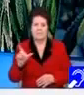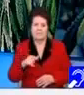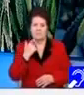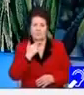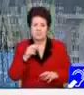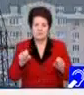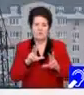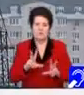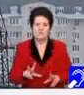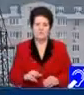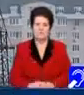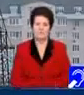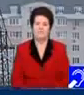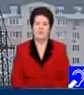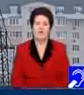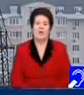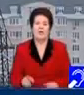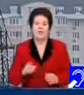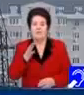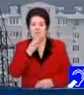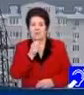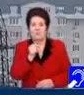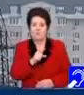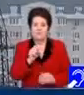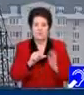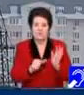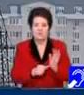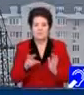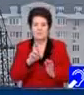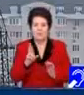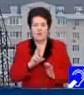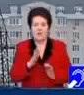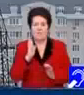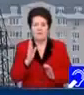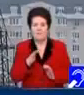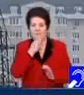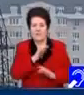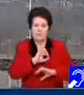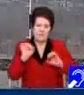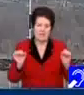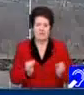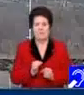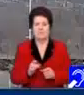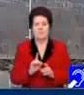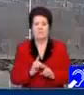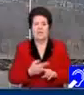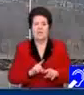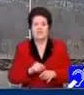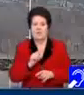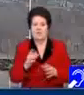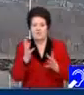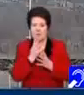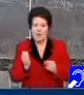specialiștii. În perioada 11-16 ianuarie, vremea va fi deosebit de rece, geroasă dimineața și noaptea